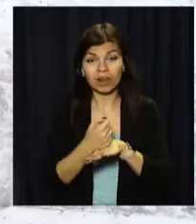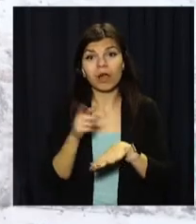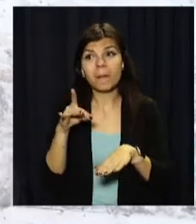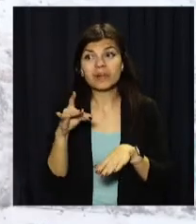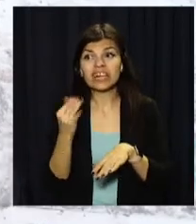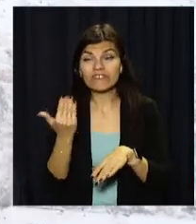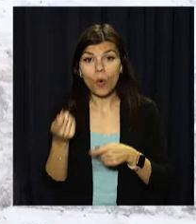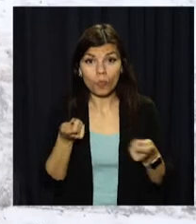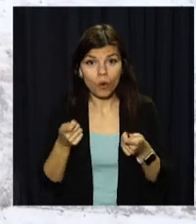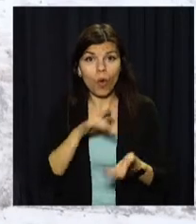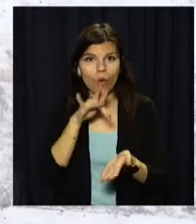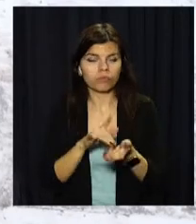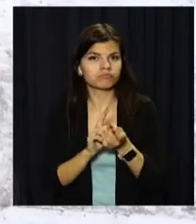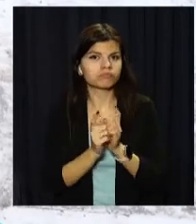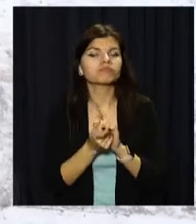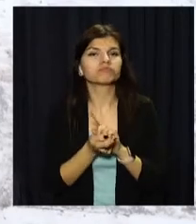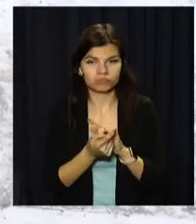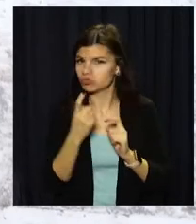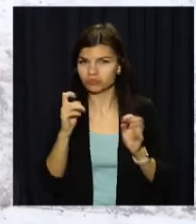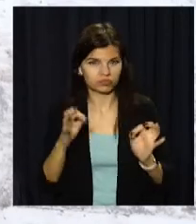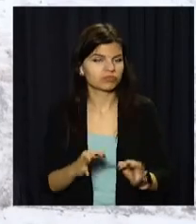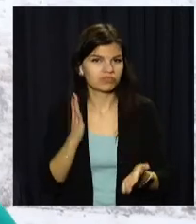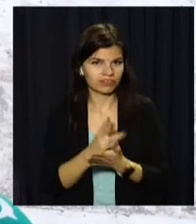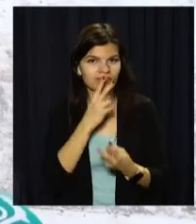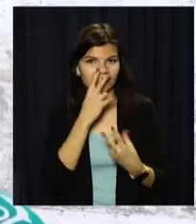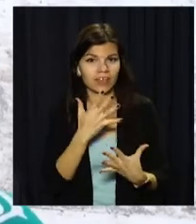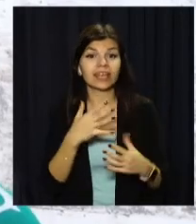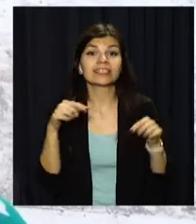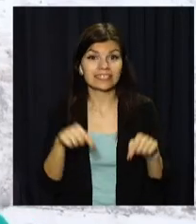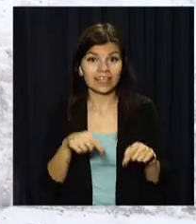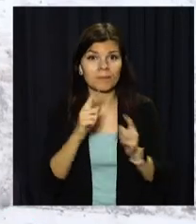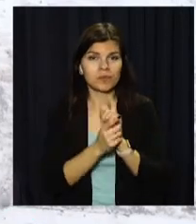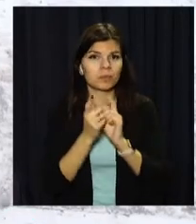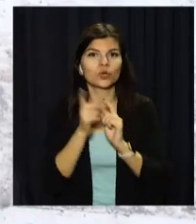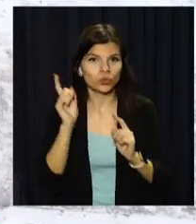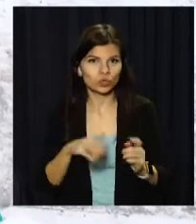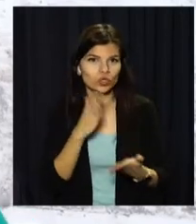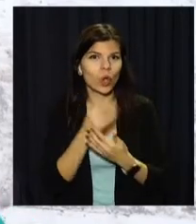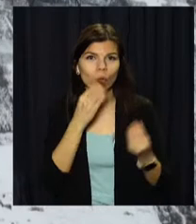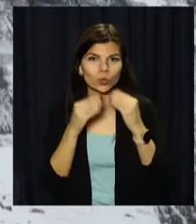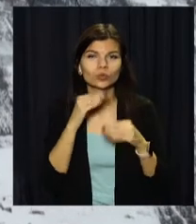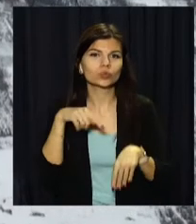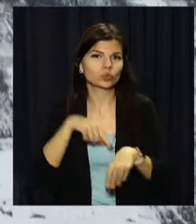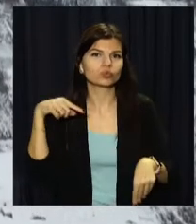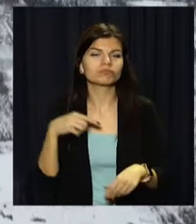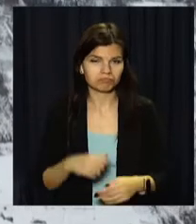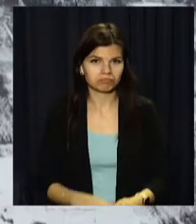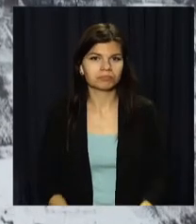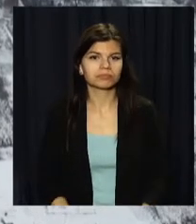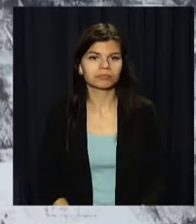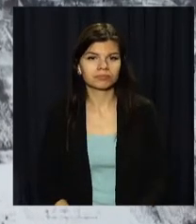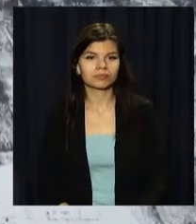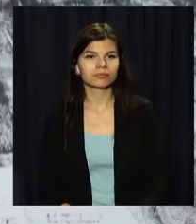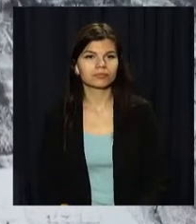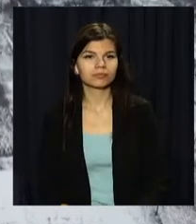правлінні город преобразился. Это я вам скажу 100%. Собственно говоря, здесь перемены тоже к лучшему уже ощутимы. Юлія Демченко, Євген